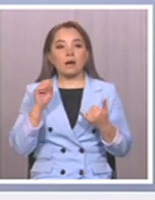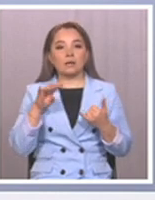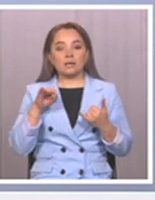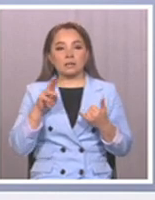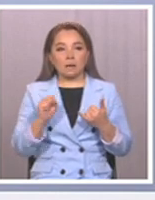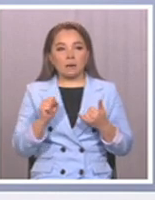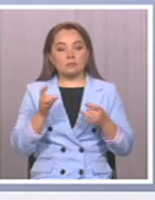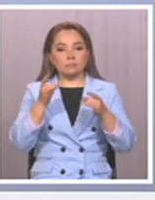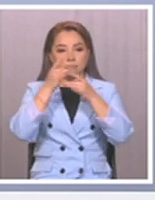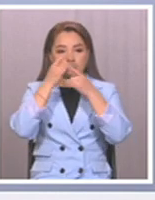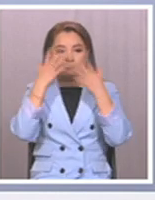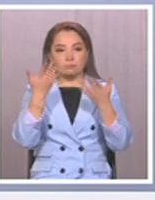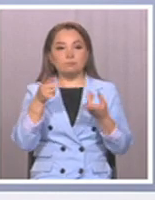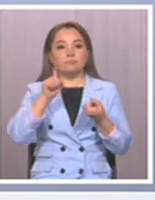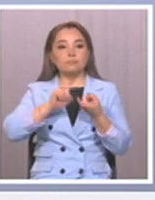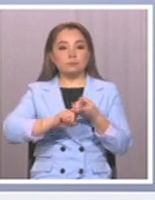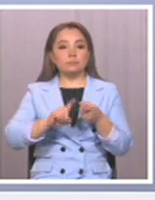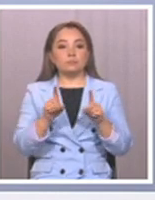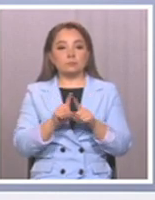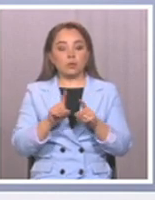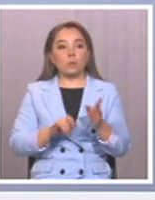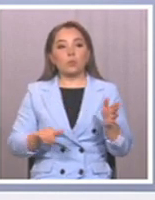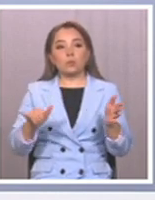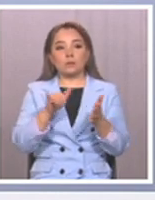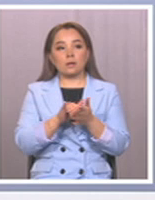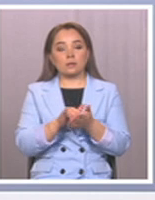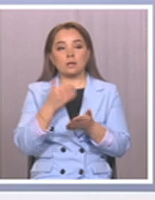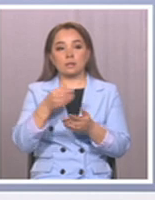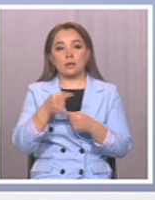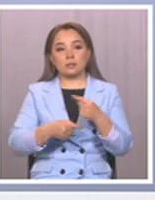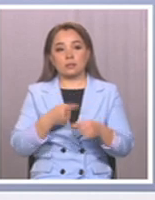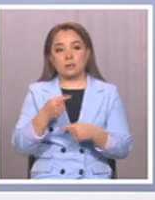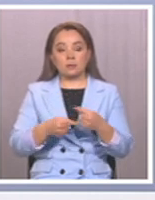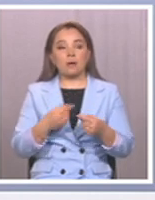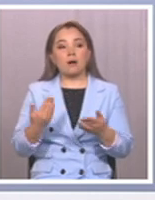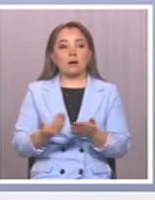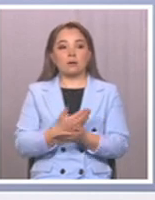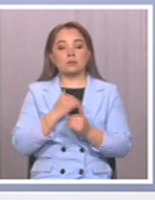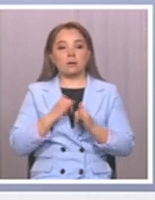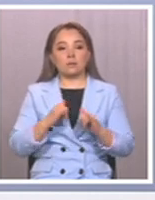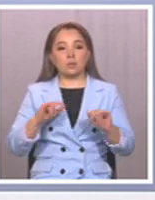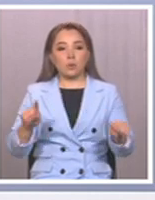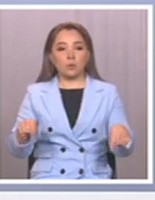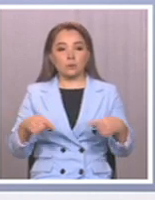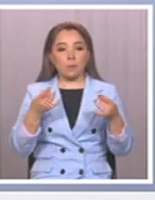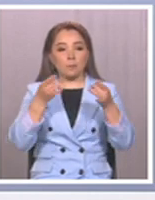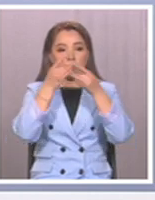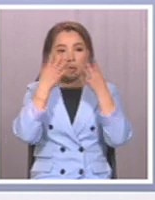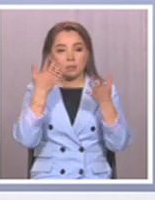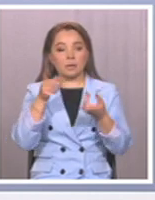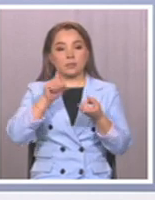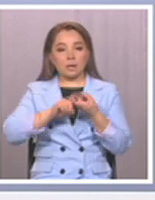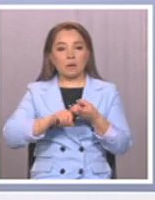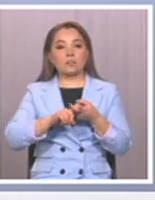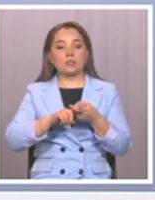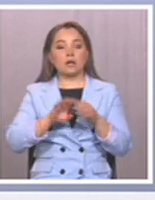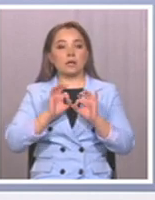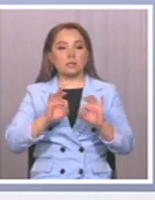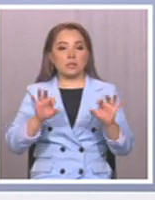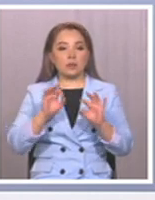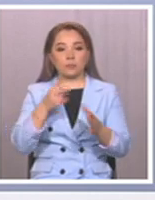антикалық мәдениетпен байланыс орнату арқылы «Қайта өрлеу дәуірінің мәдениетін